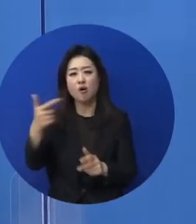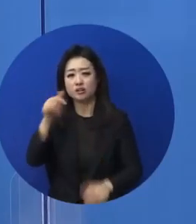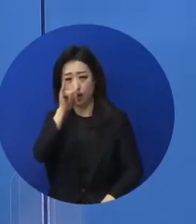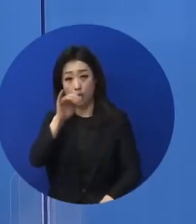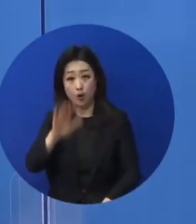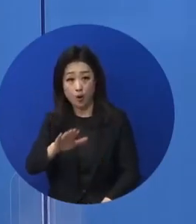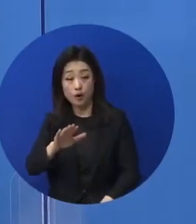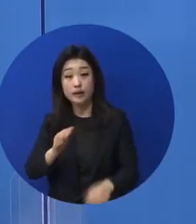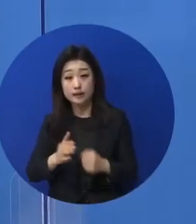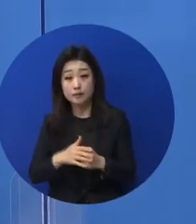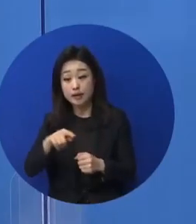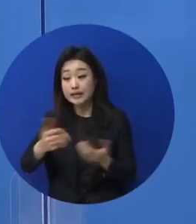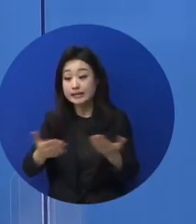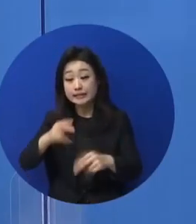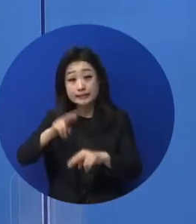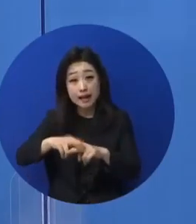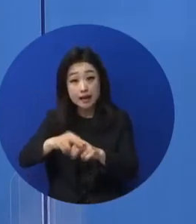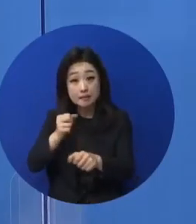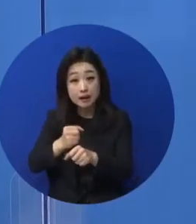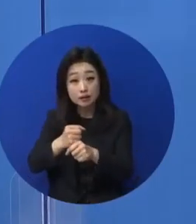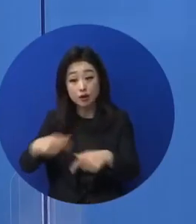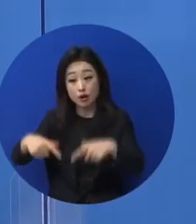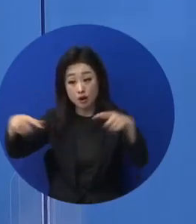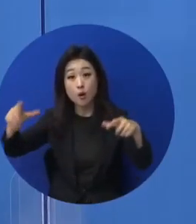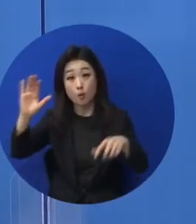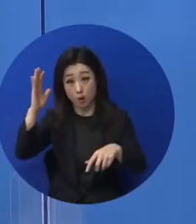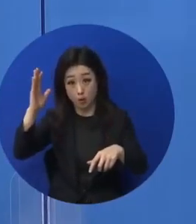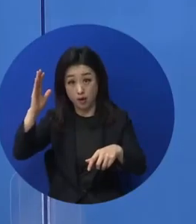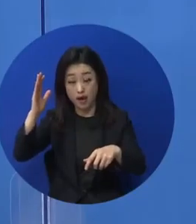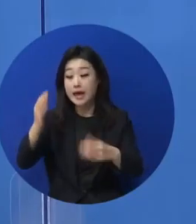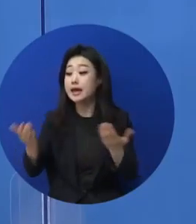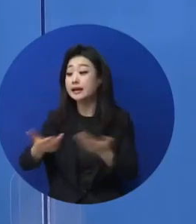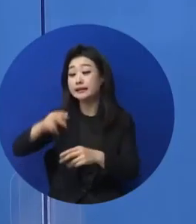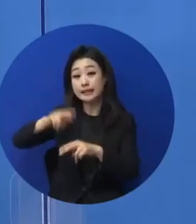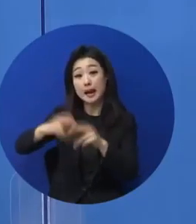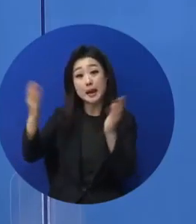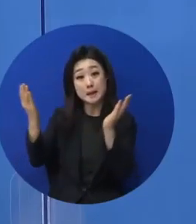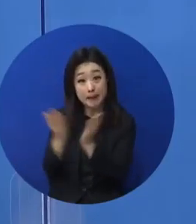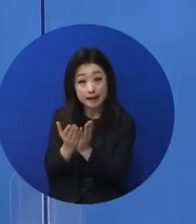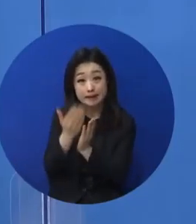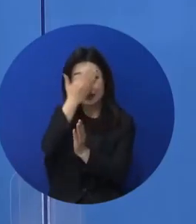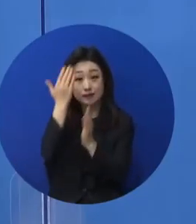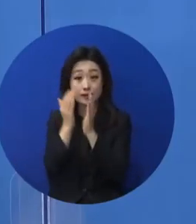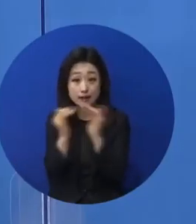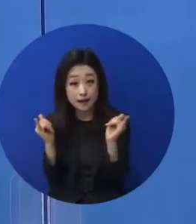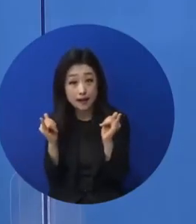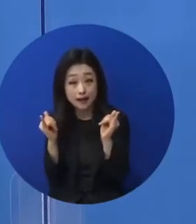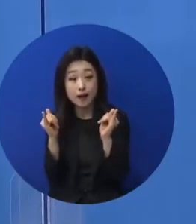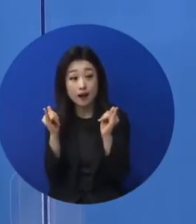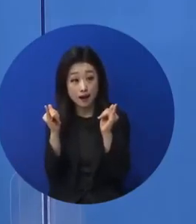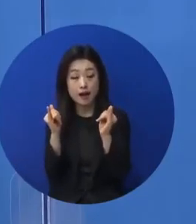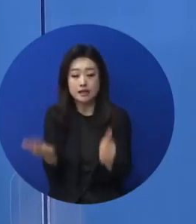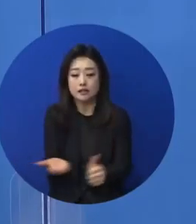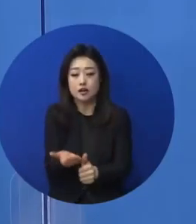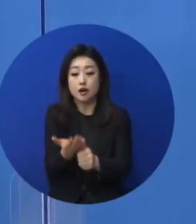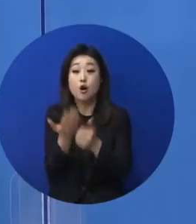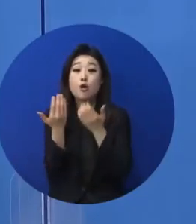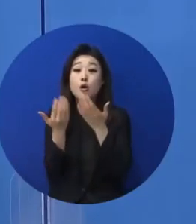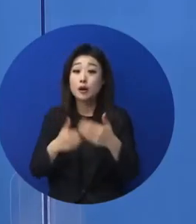여기서 파생되는 일자리는 이미 많습니다. 그렇다면 이 일자리들의 적합한 인재로 우리 부산의 청년들이 길러질 수